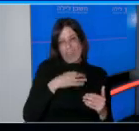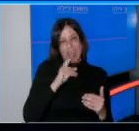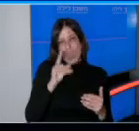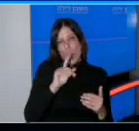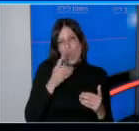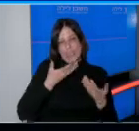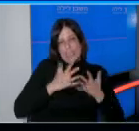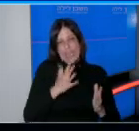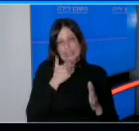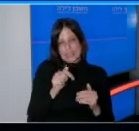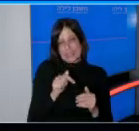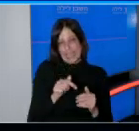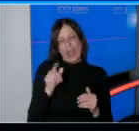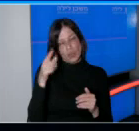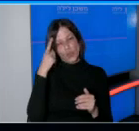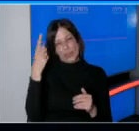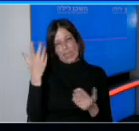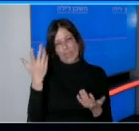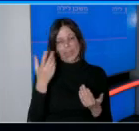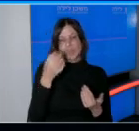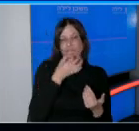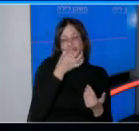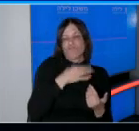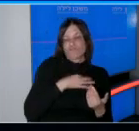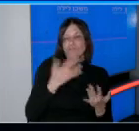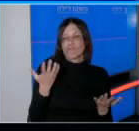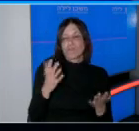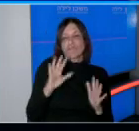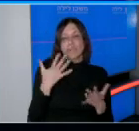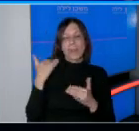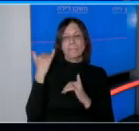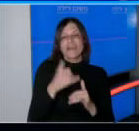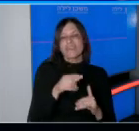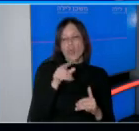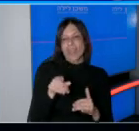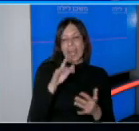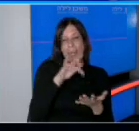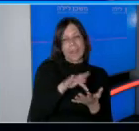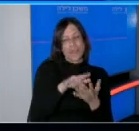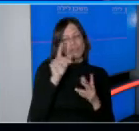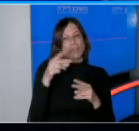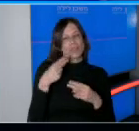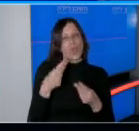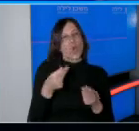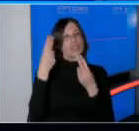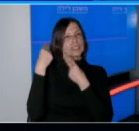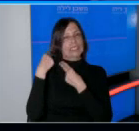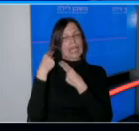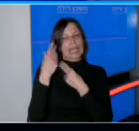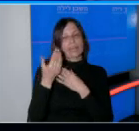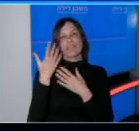יליד הארץ, את יודעת, השאלה שלי היא מה מביא אותך למקום שבו את חוזרת אחורה לפעמים